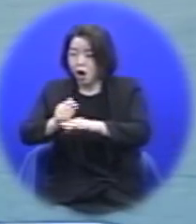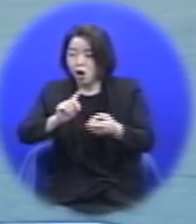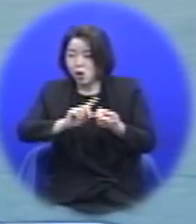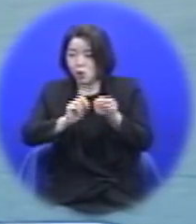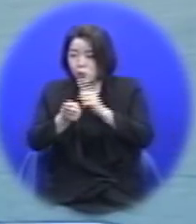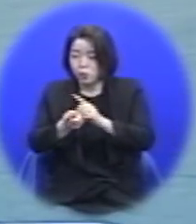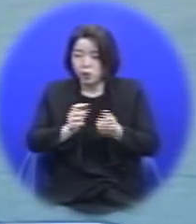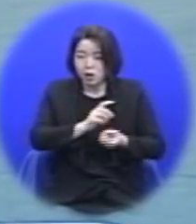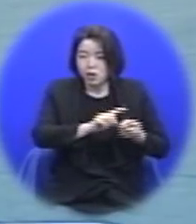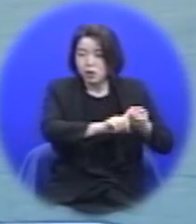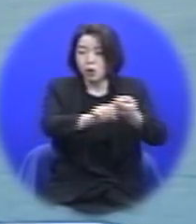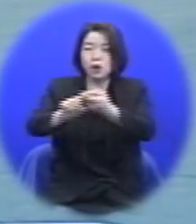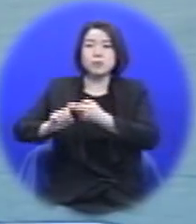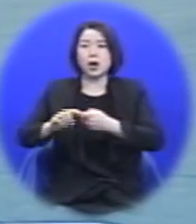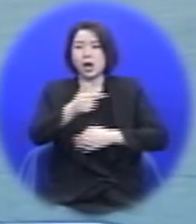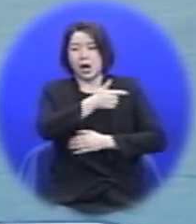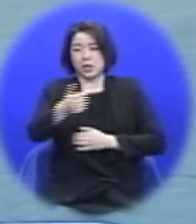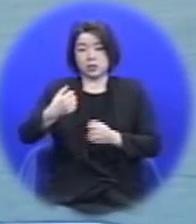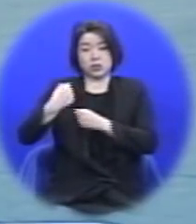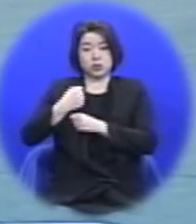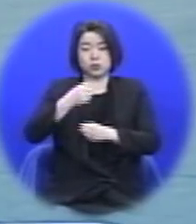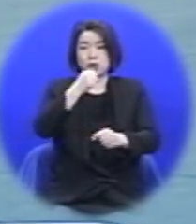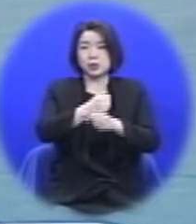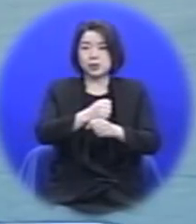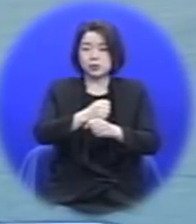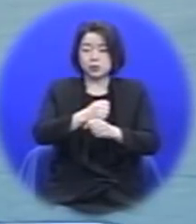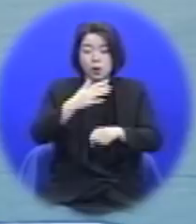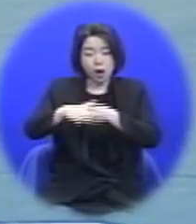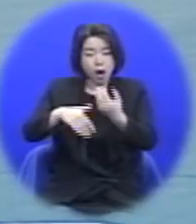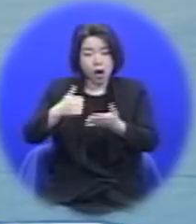큰 군대를 이루어서 하나님과 싸울 수 있겠습니까?